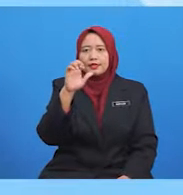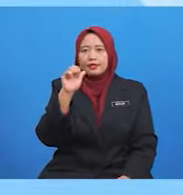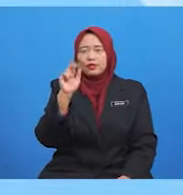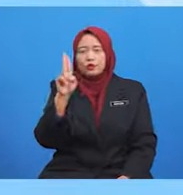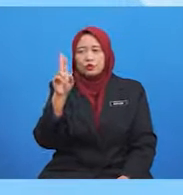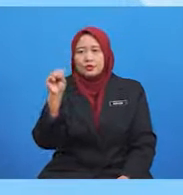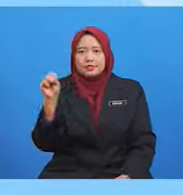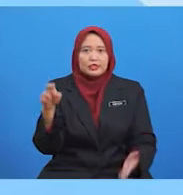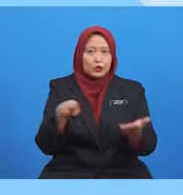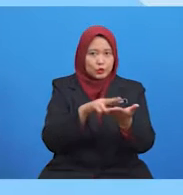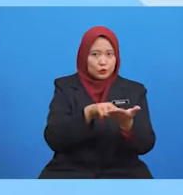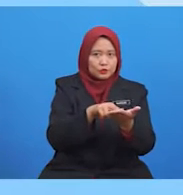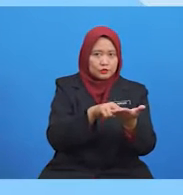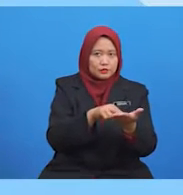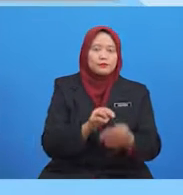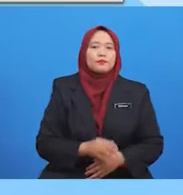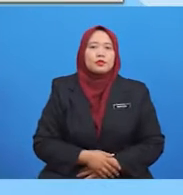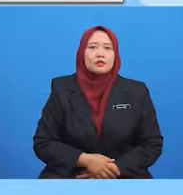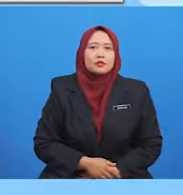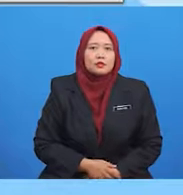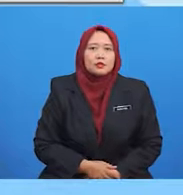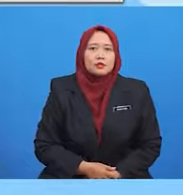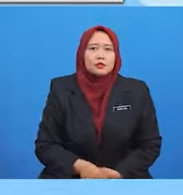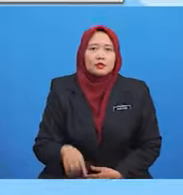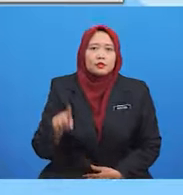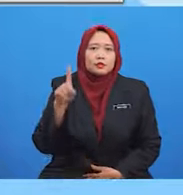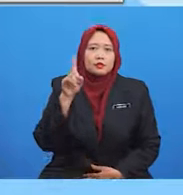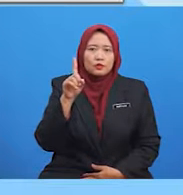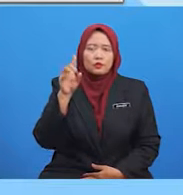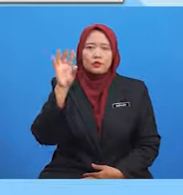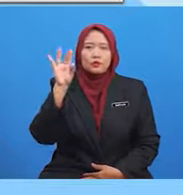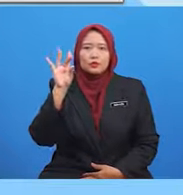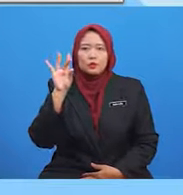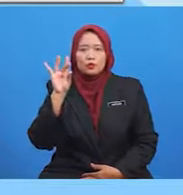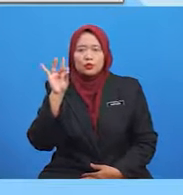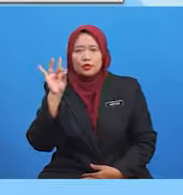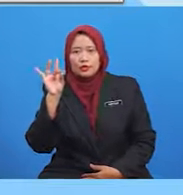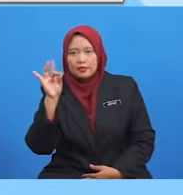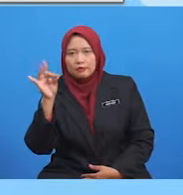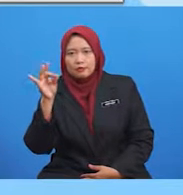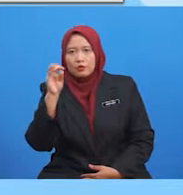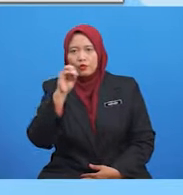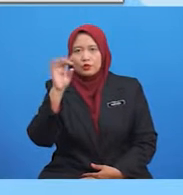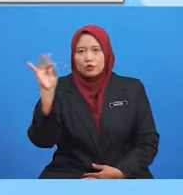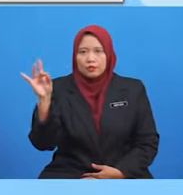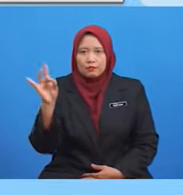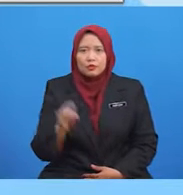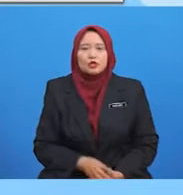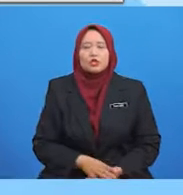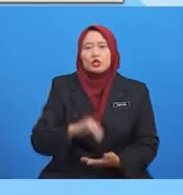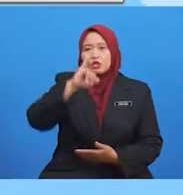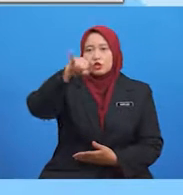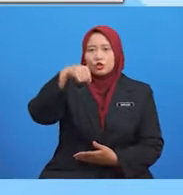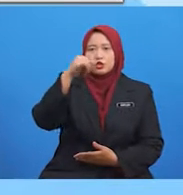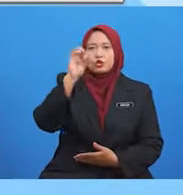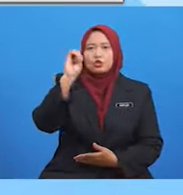1808, John Dalton telah memperkenalkan suatu teori tentang struktur atom. Menurut teori atom